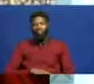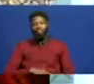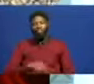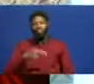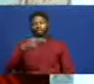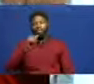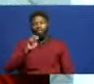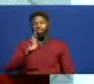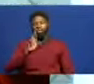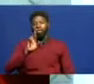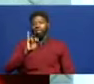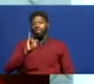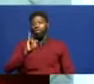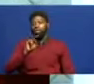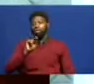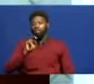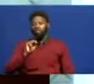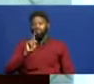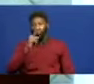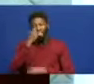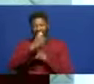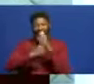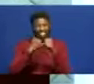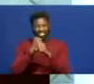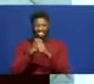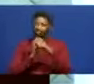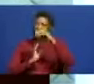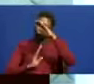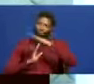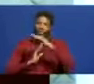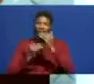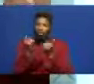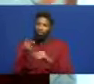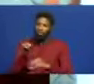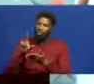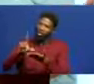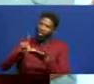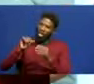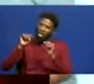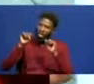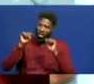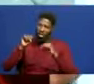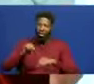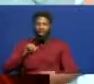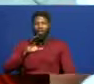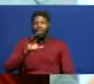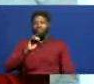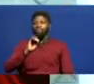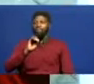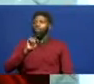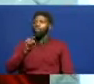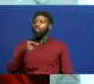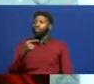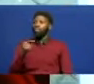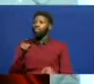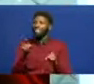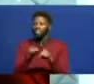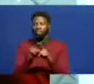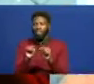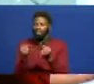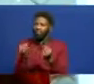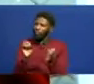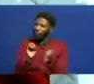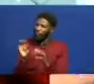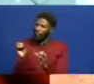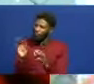amefika ile kiwango ya juu. Sasa Harrison akifinya simu yake, anaweza kupata loan ya 50,000 na amefanya savings ya